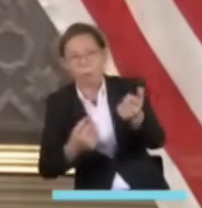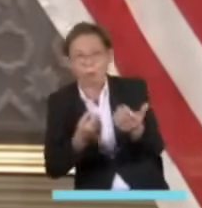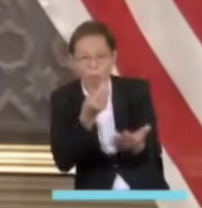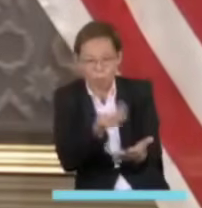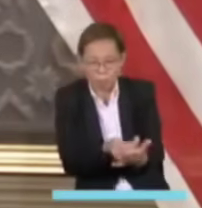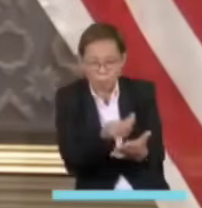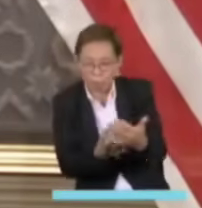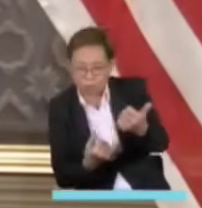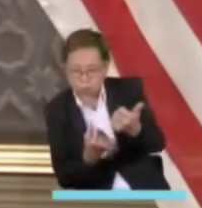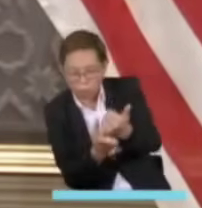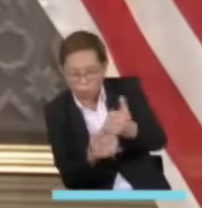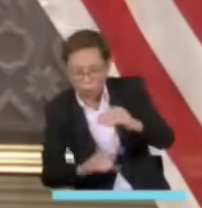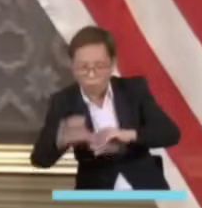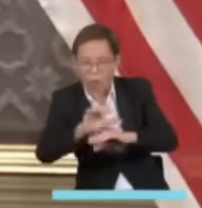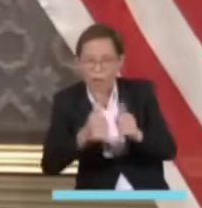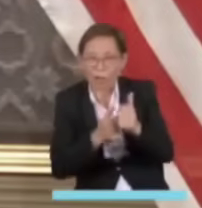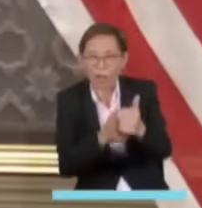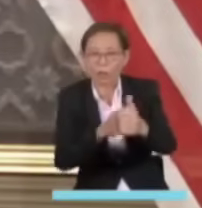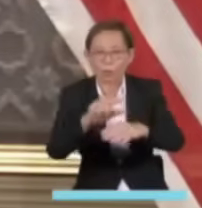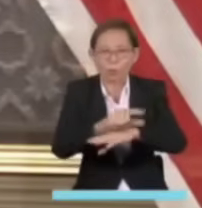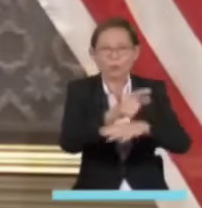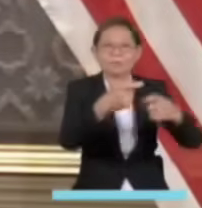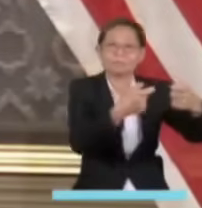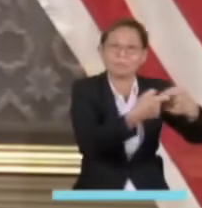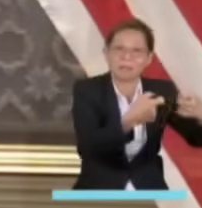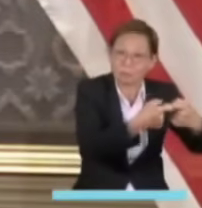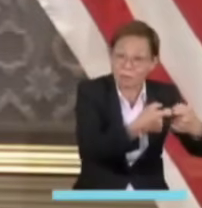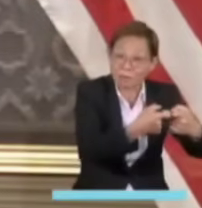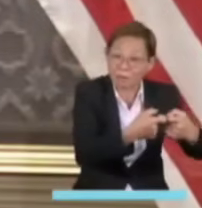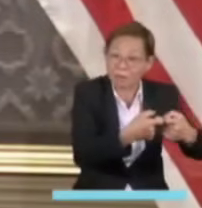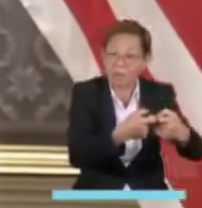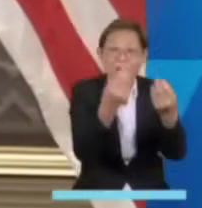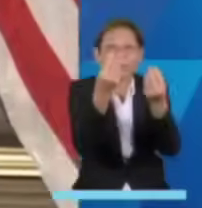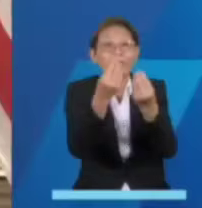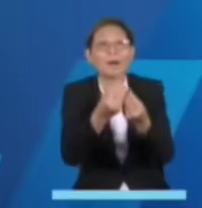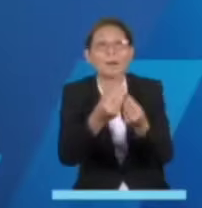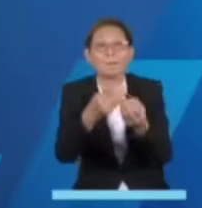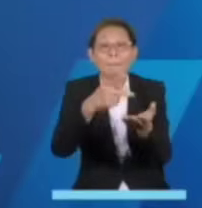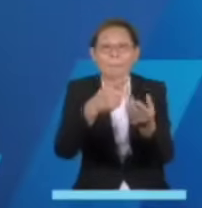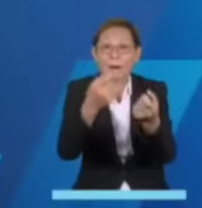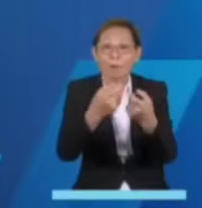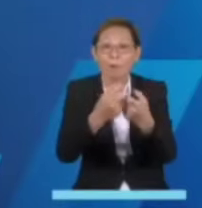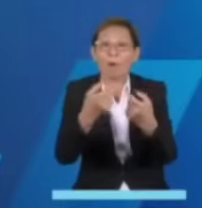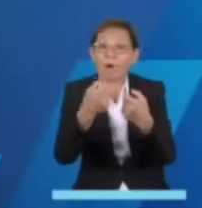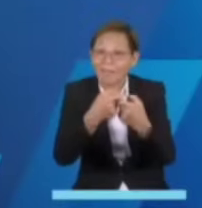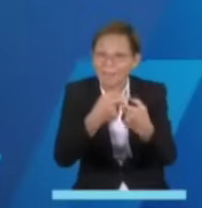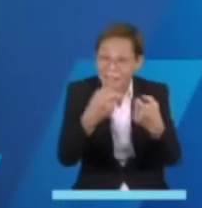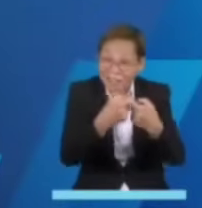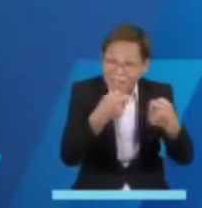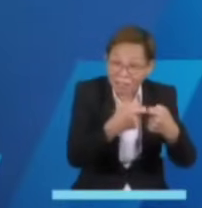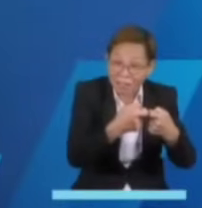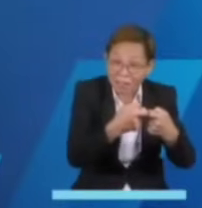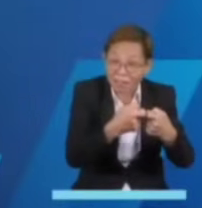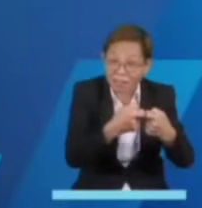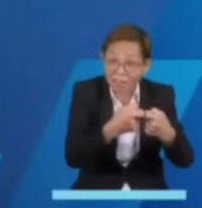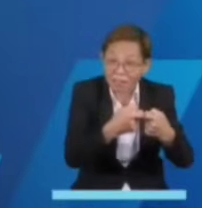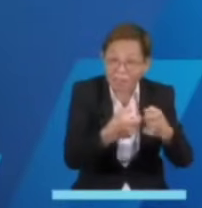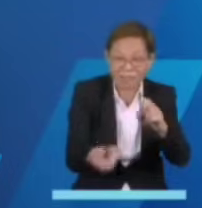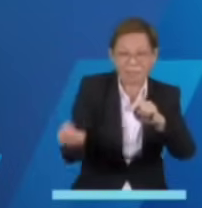subsidi mengikut penggunaan elektrik. Yang dikatakan tarif elektrik yang riuh rendah kita